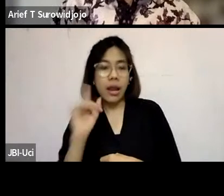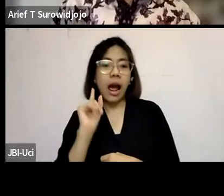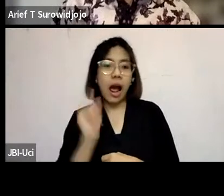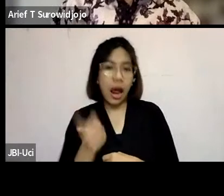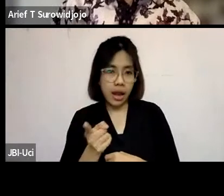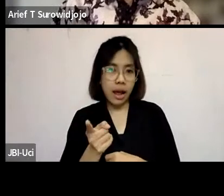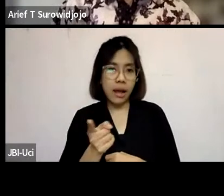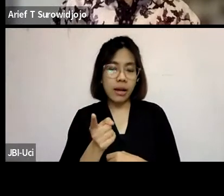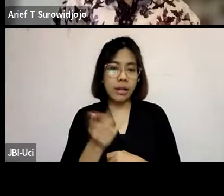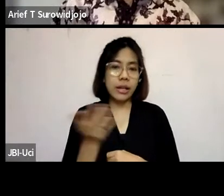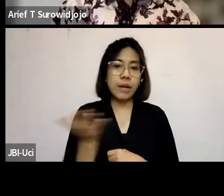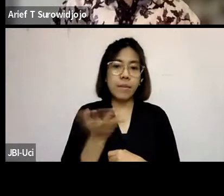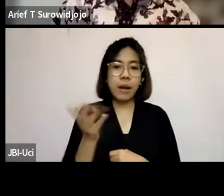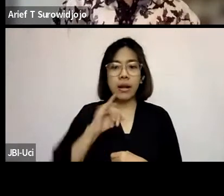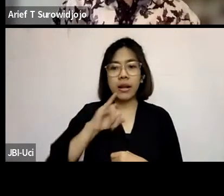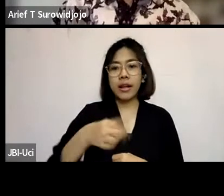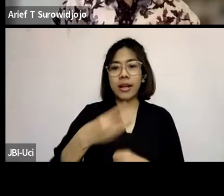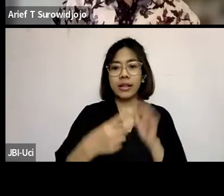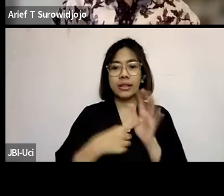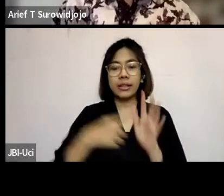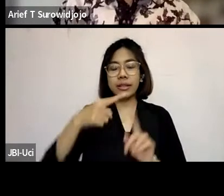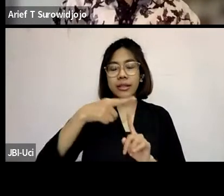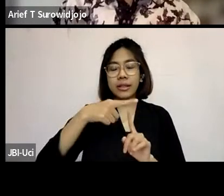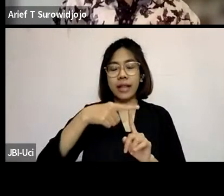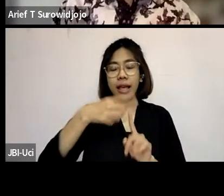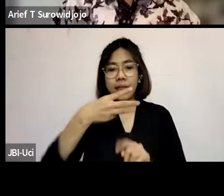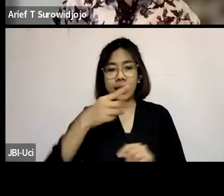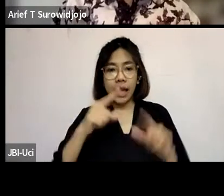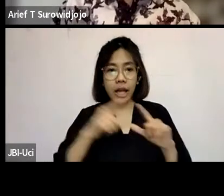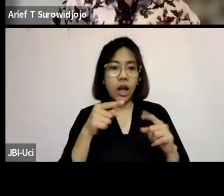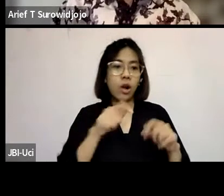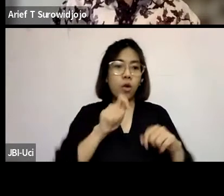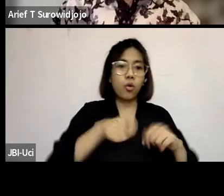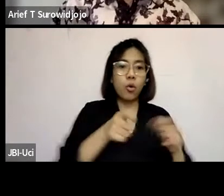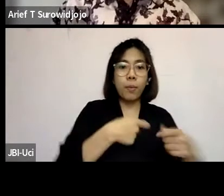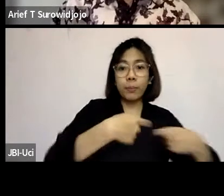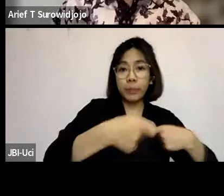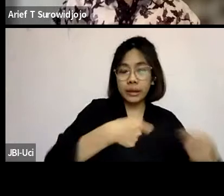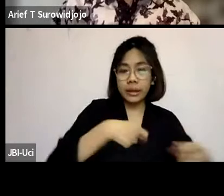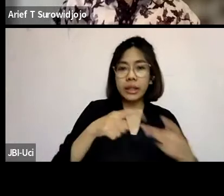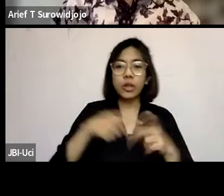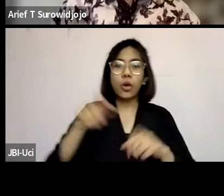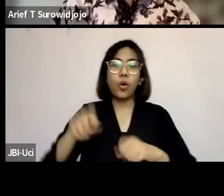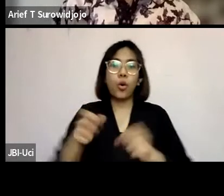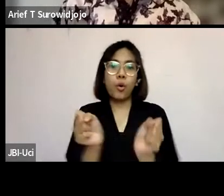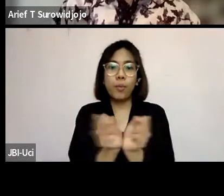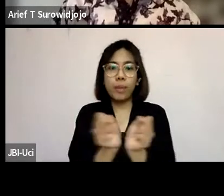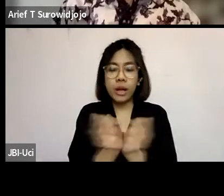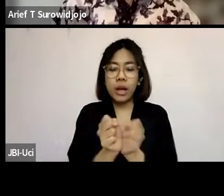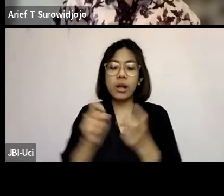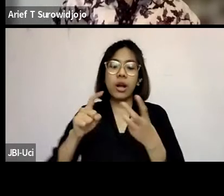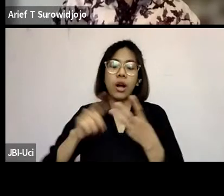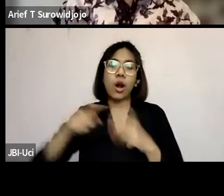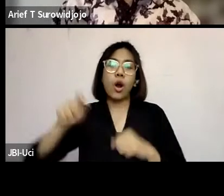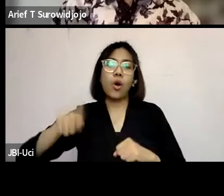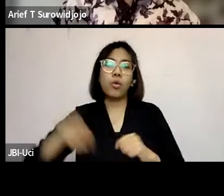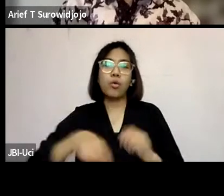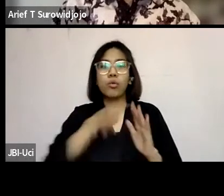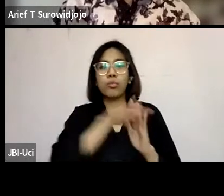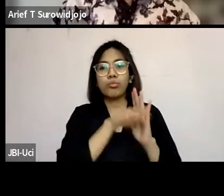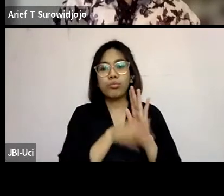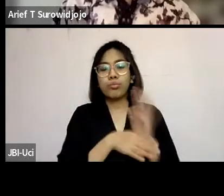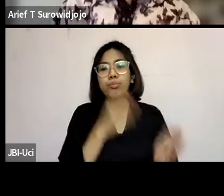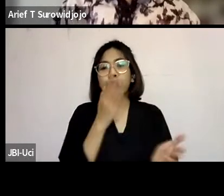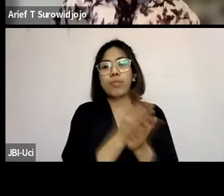di jentera ada bidang studi hukum bisnis hukum pidana serta hukum konstitusi dan lagi sudah MC